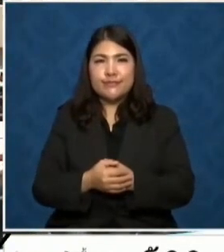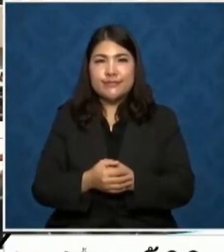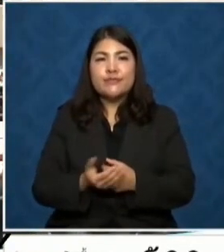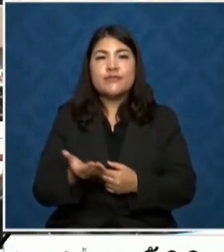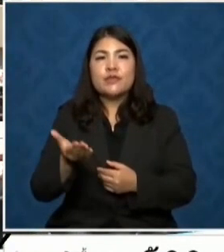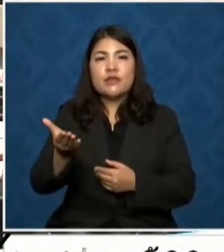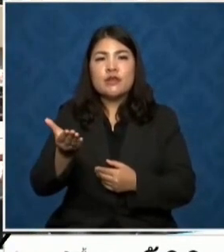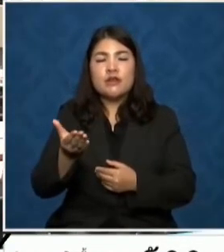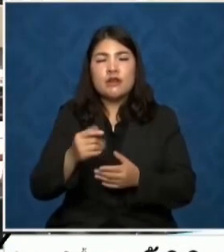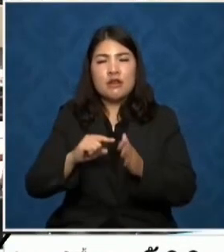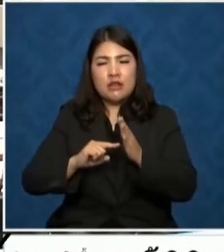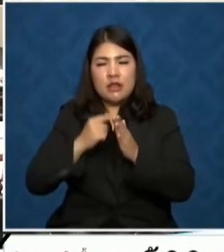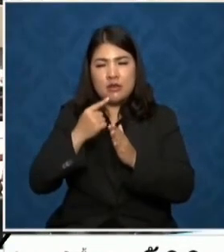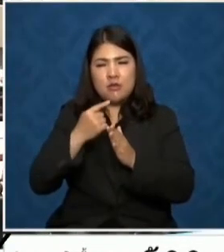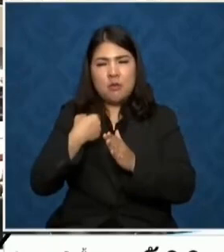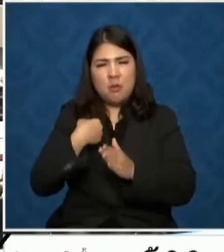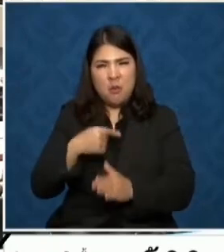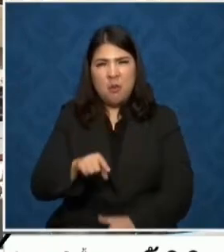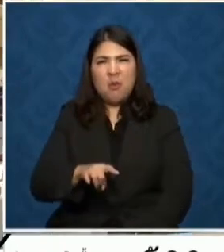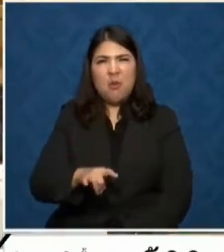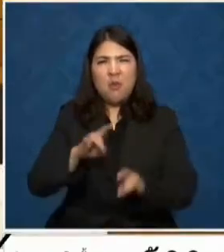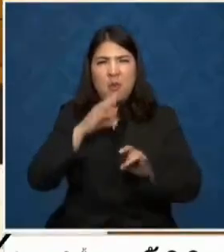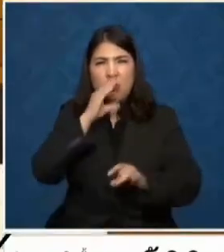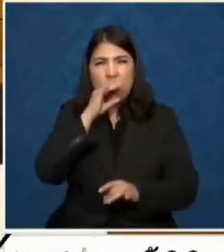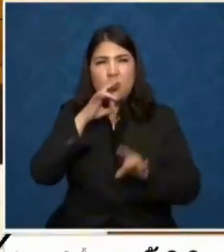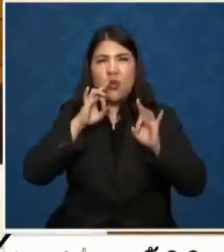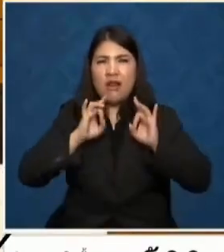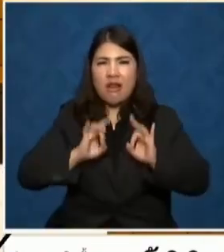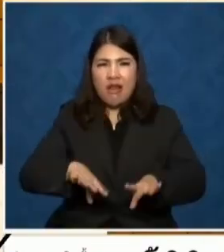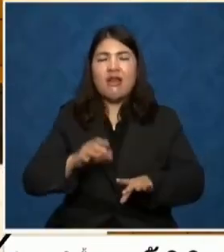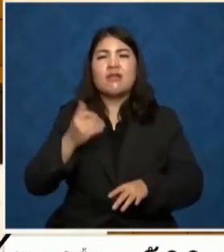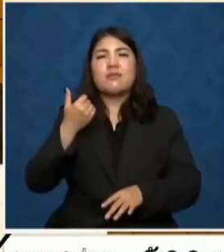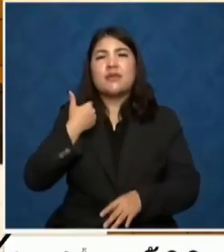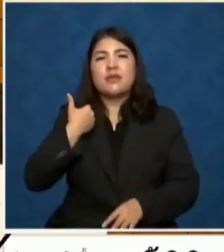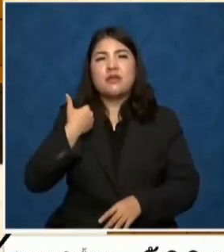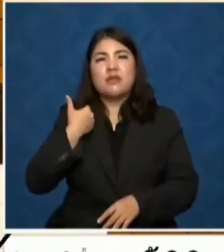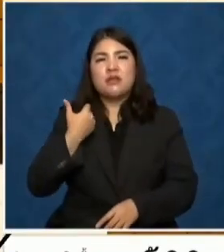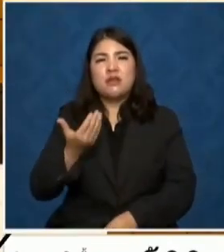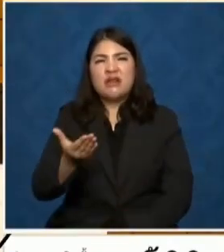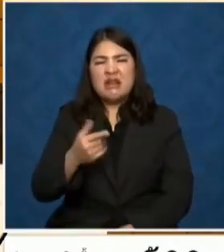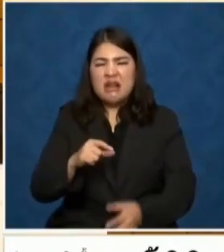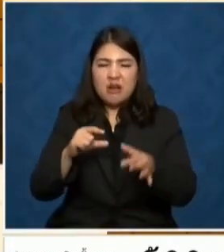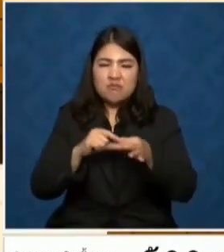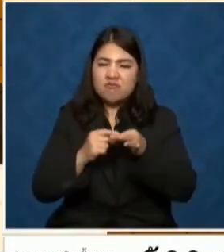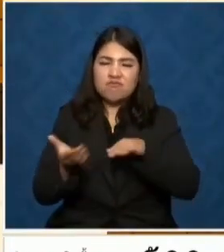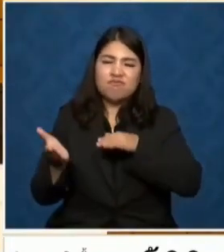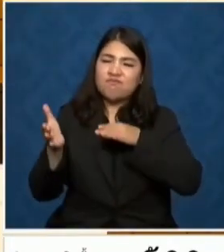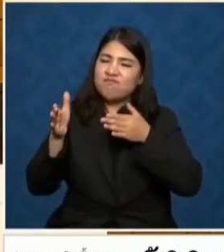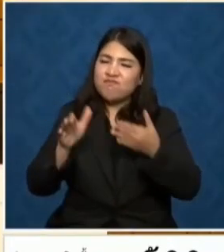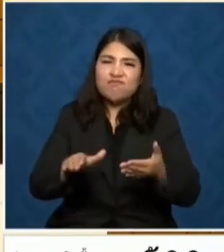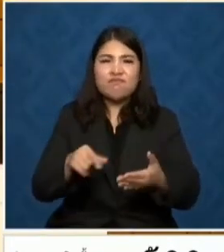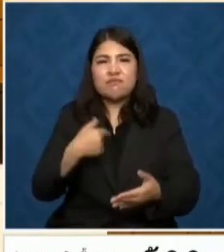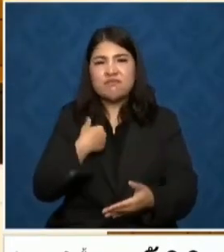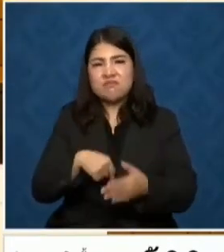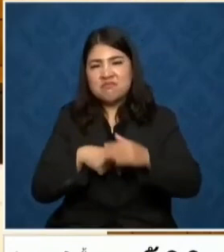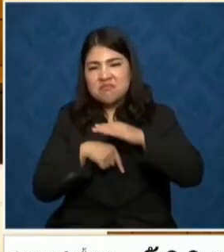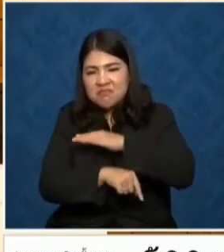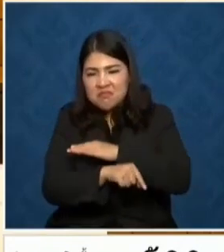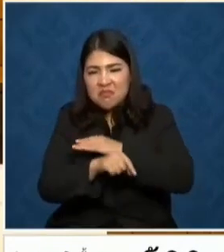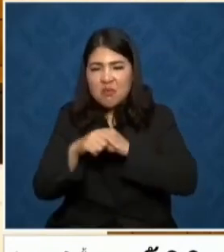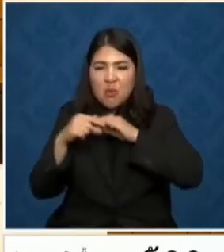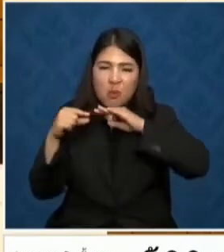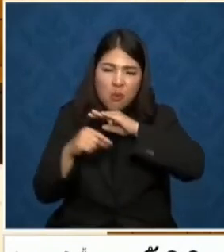าก็พูดแรงพอสมควรนะครับไม่ว่าจะเป็นเรื่องของสิ้นหวังล้มเหลวนะครับไม่โปร่งใสนะ